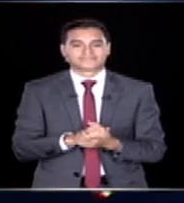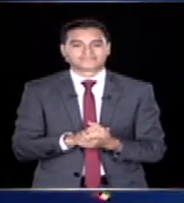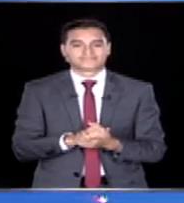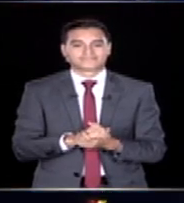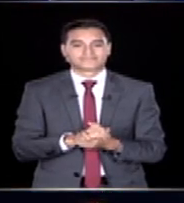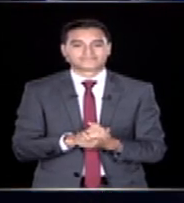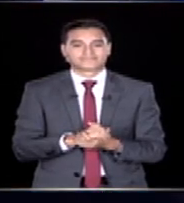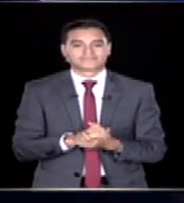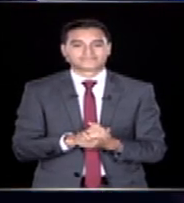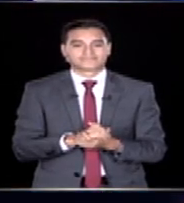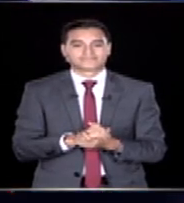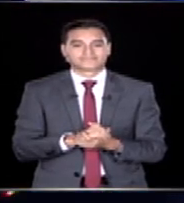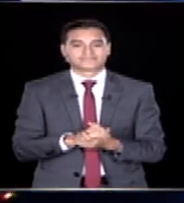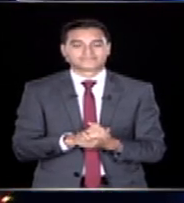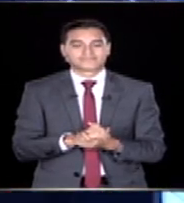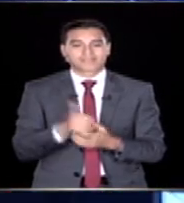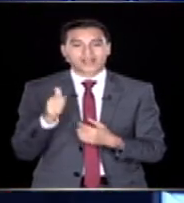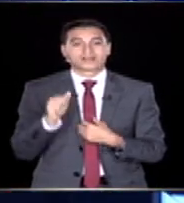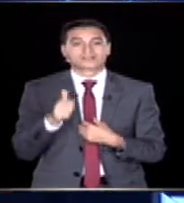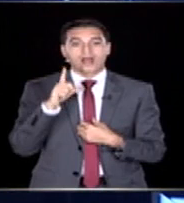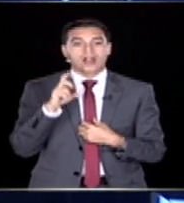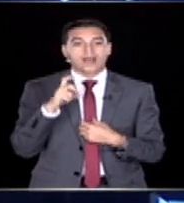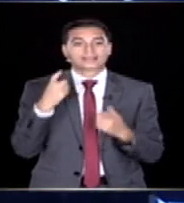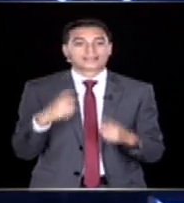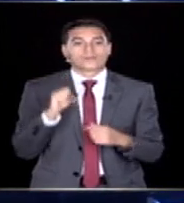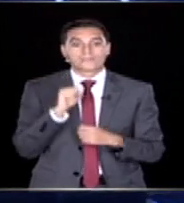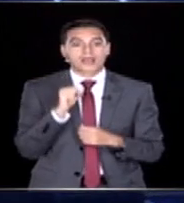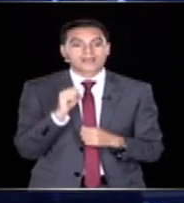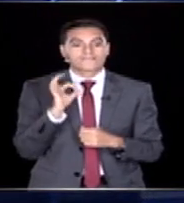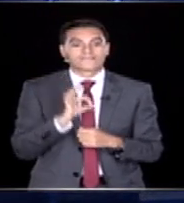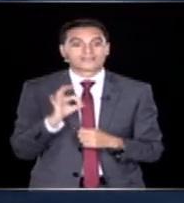محمد. طيب بص بقى، أصالة جنسيتها إيه؟